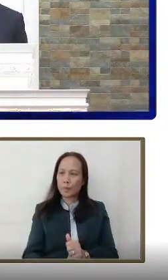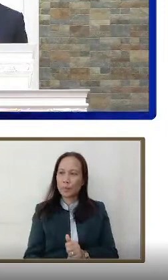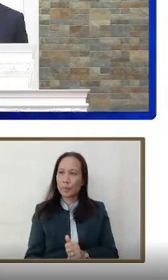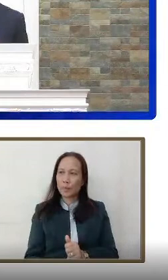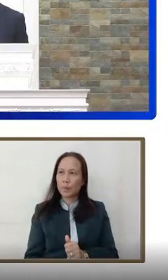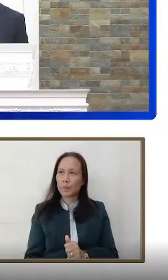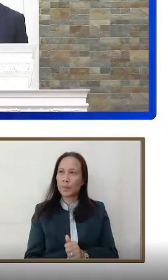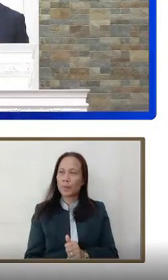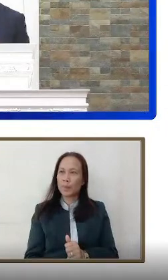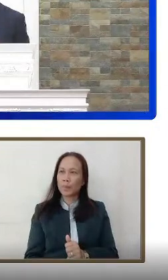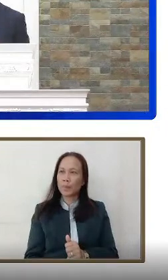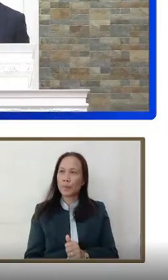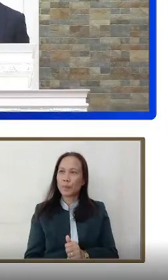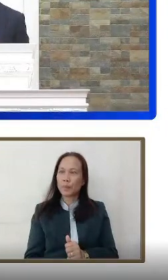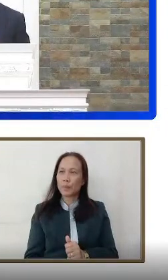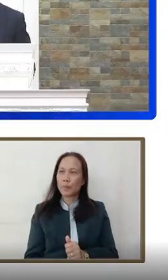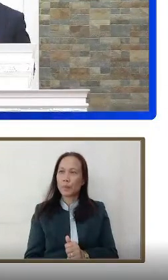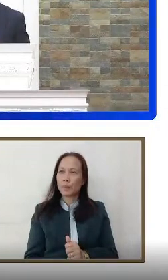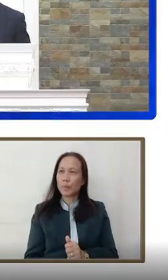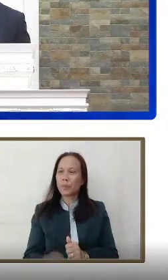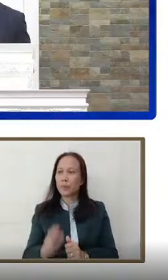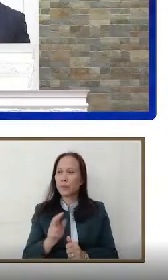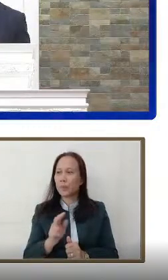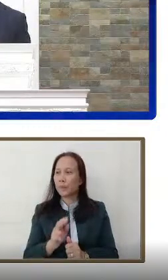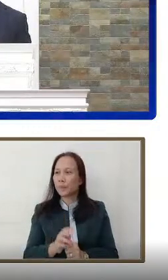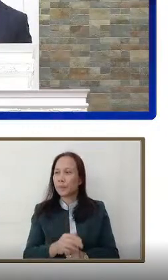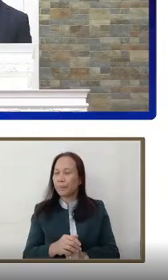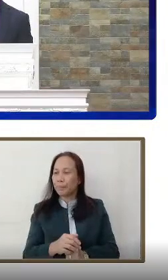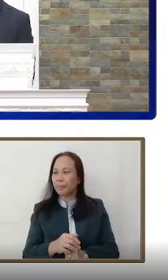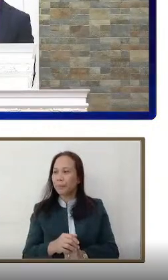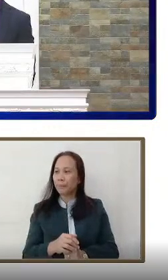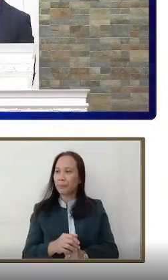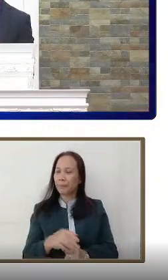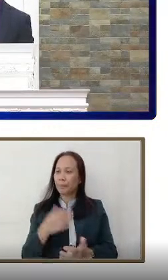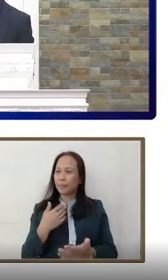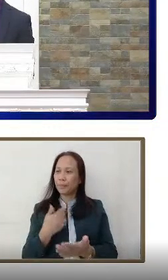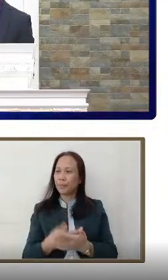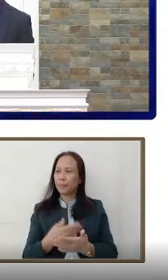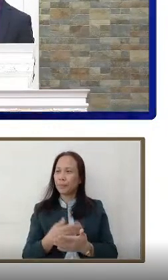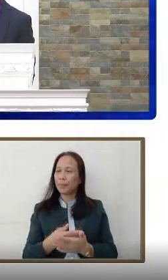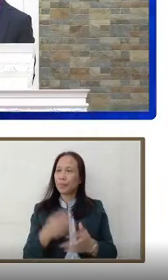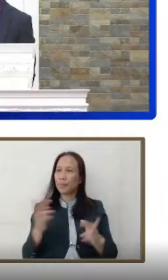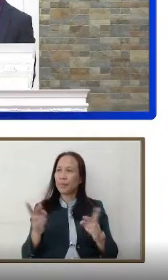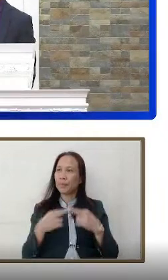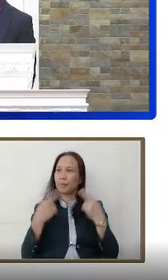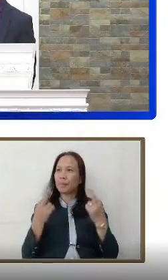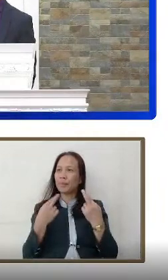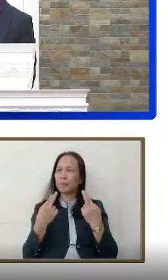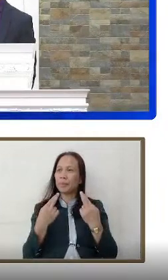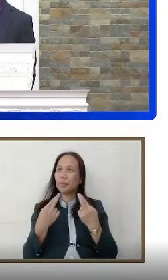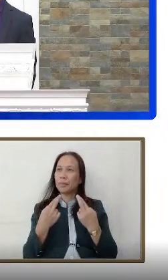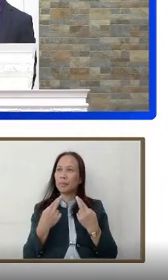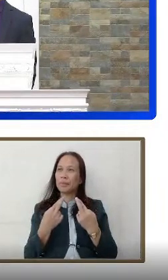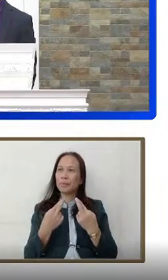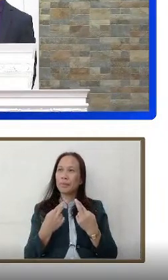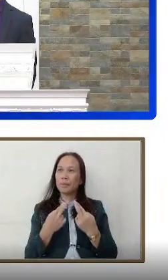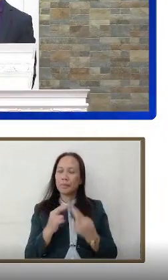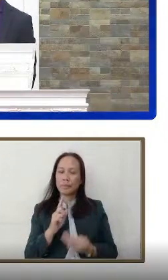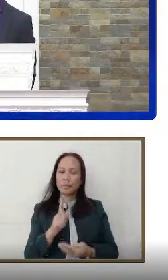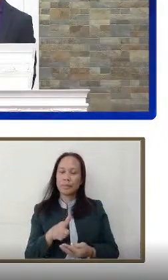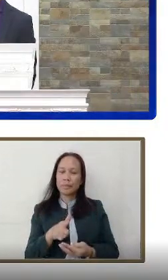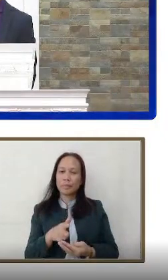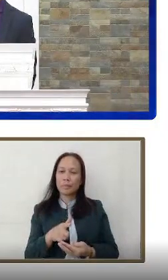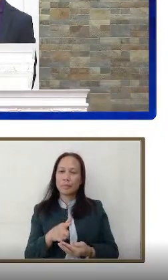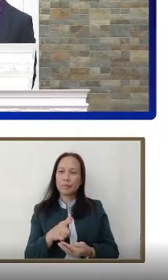kapatid. Sa Caloocan lang to. Okay, yung mga estudyante. So, ang revival will be on